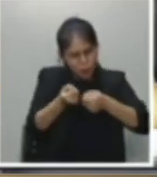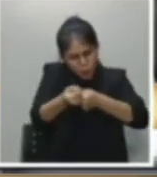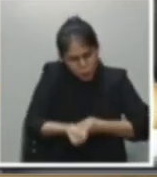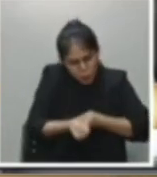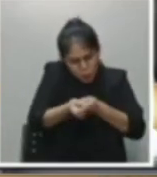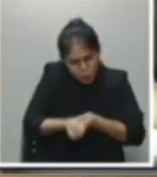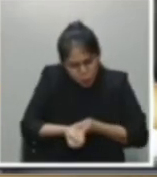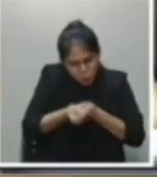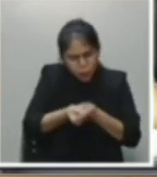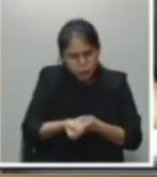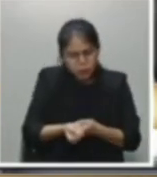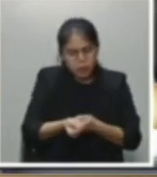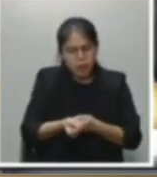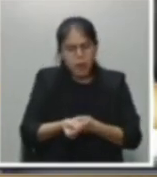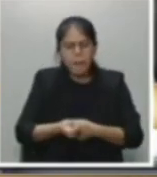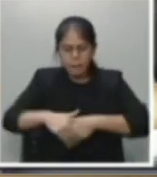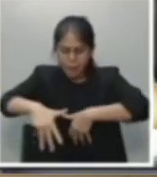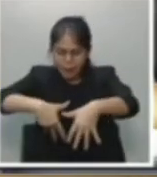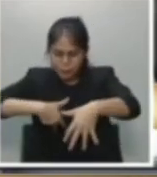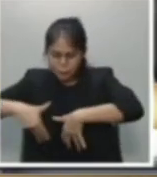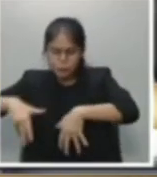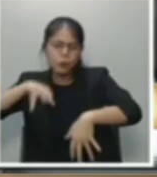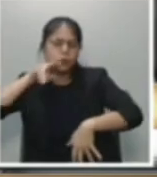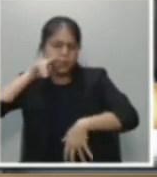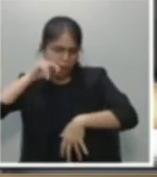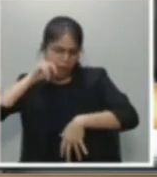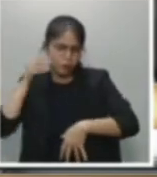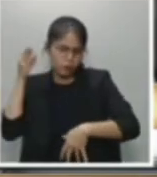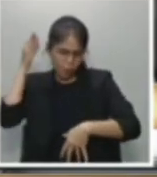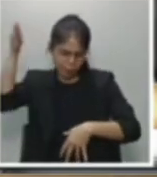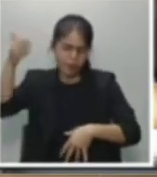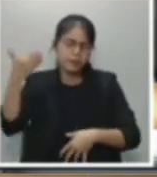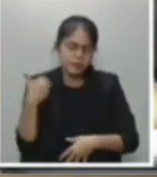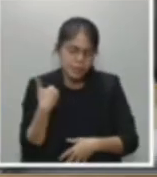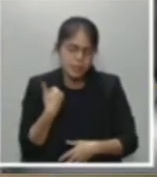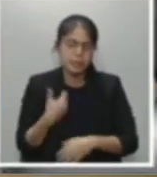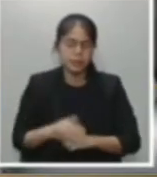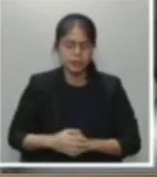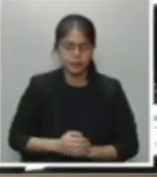นได้มีน้ำใช้ในการเกษตรนะครับต่อไปครับขอบคุณครับ ครับขอบคุณ